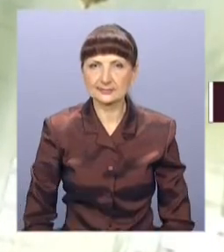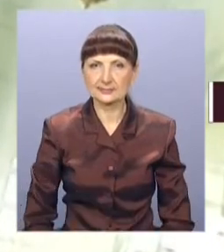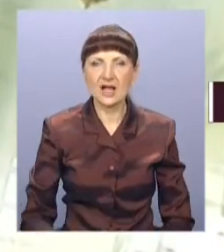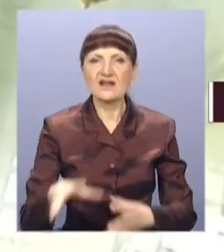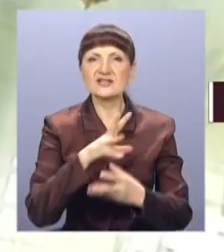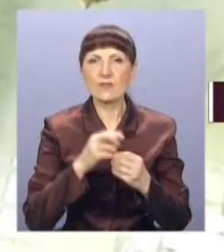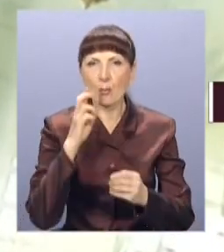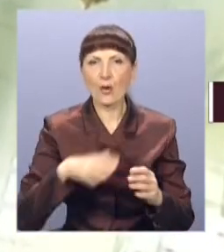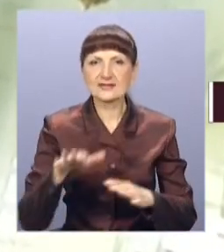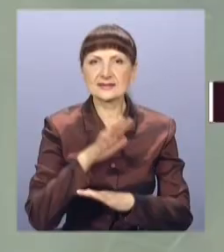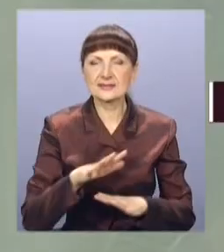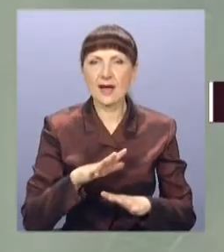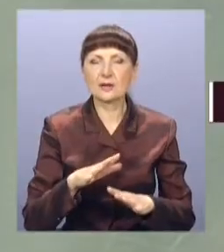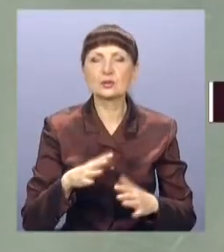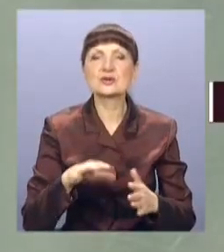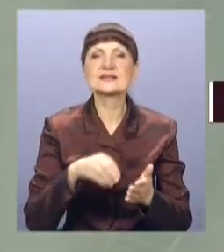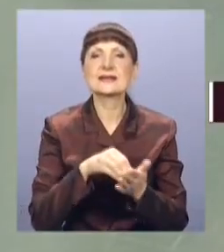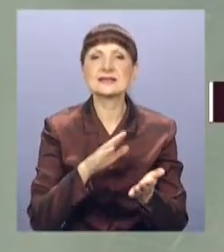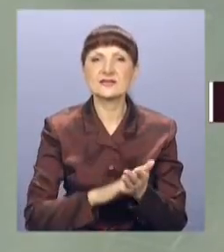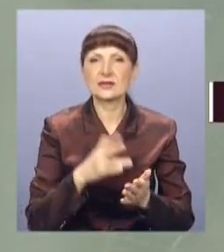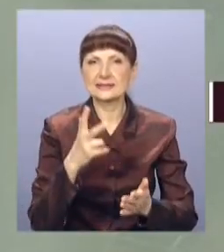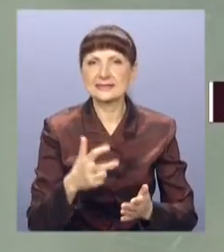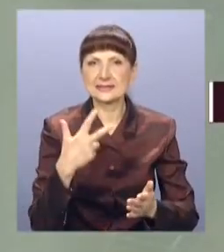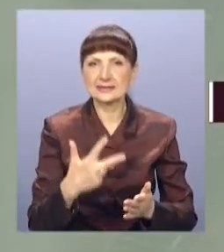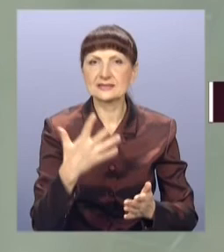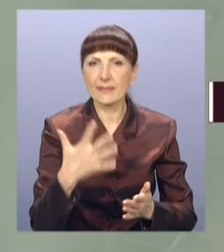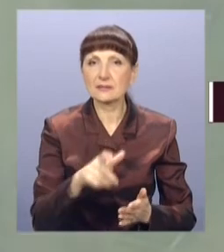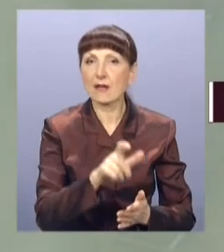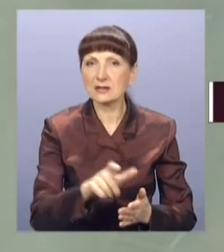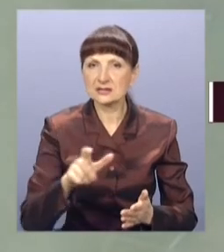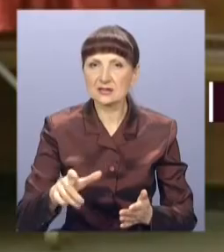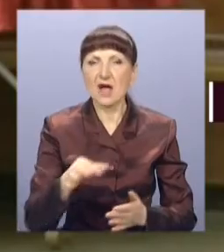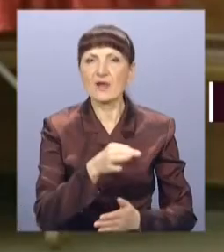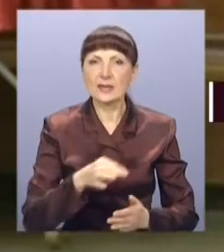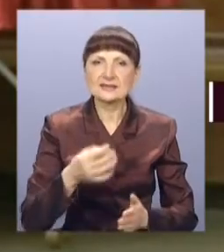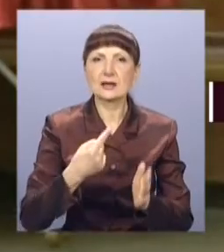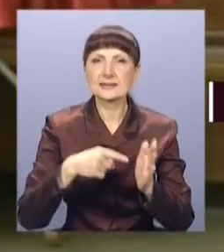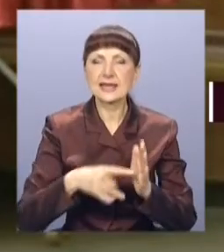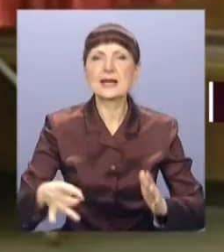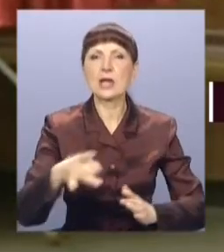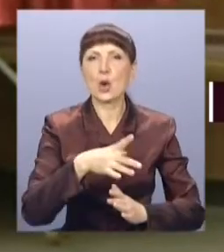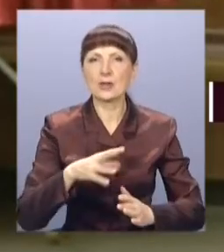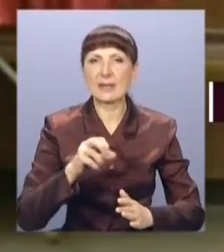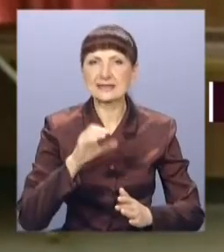Всего по стране окружные избиркомы зарегистрировали 335 кандидатов в областные, городские, районные